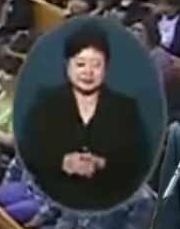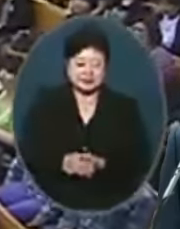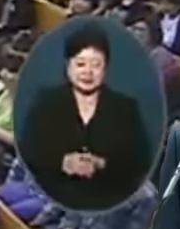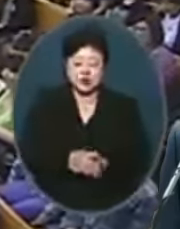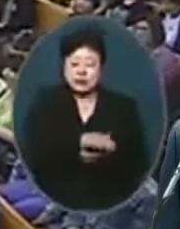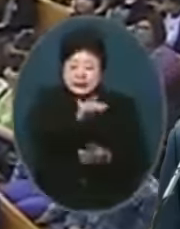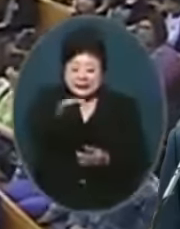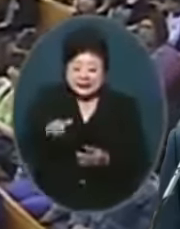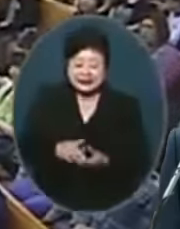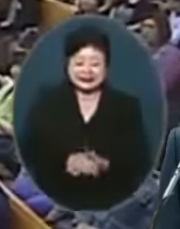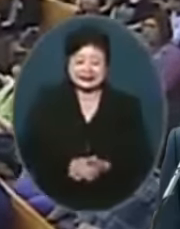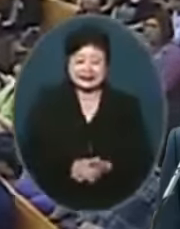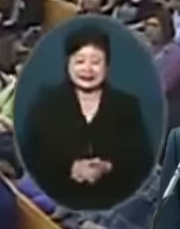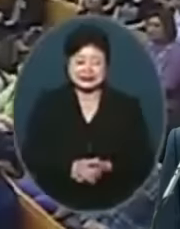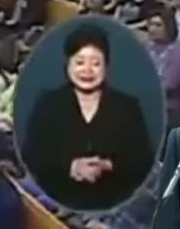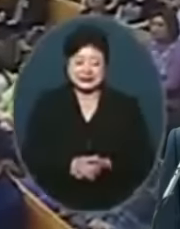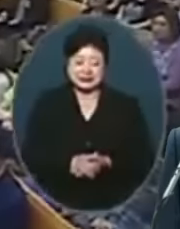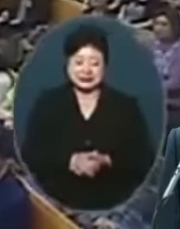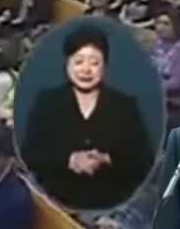우리는